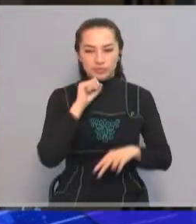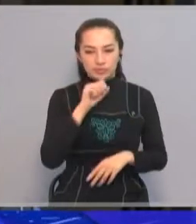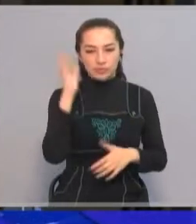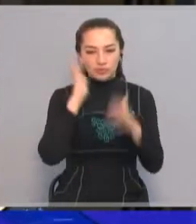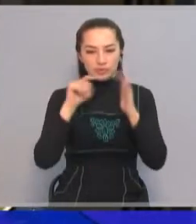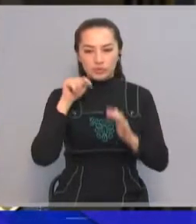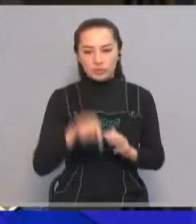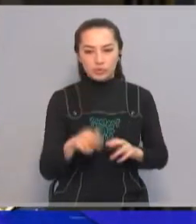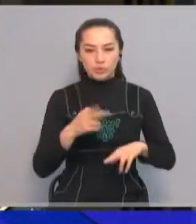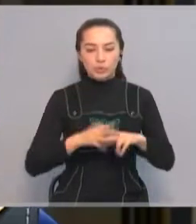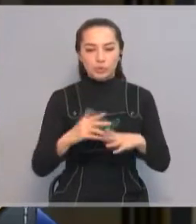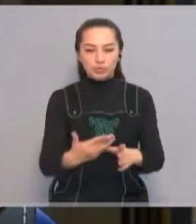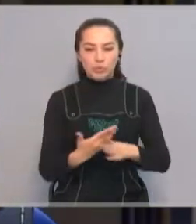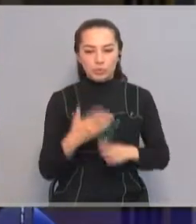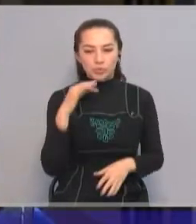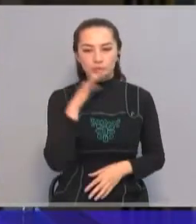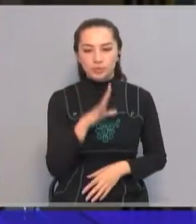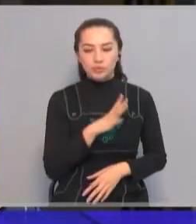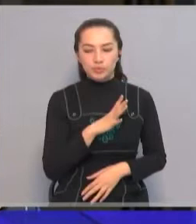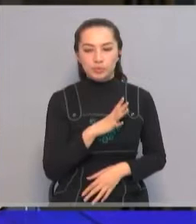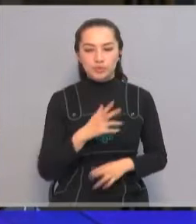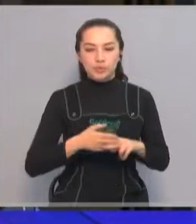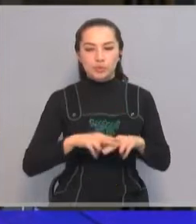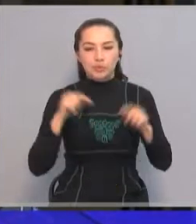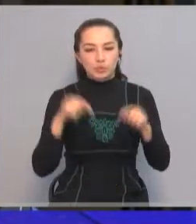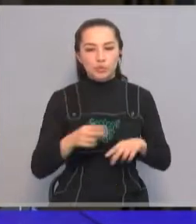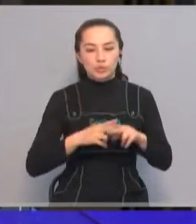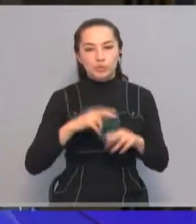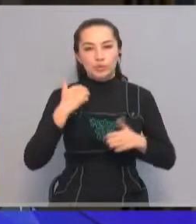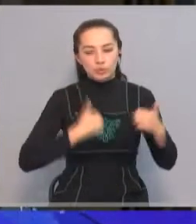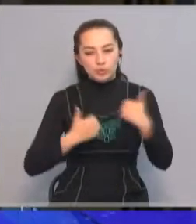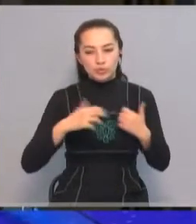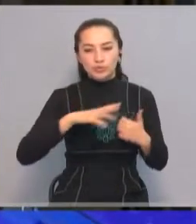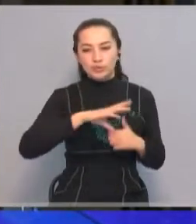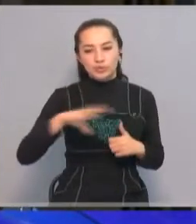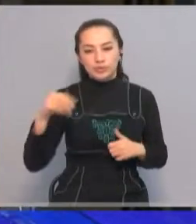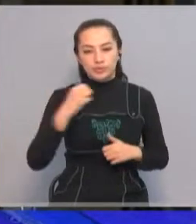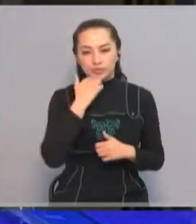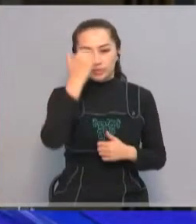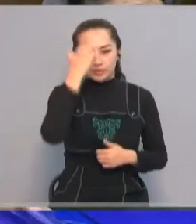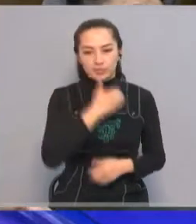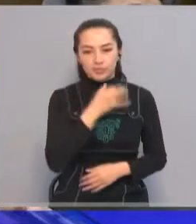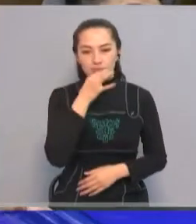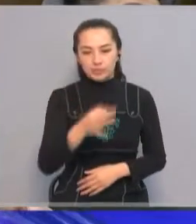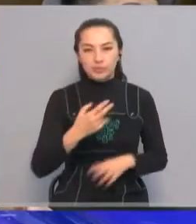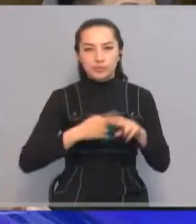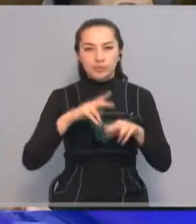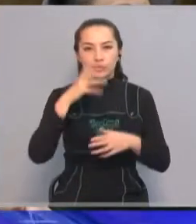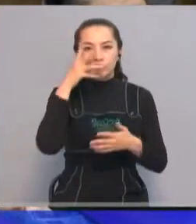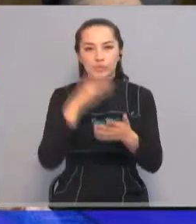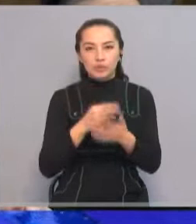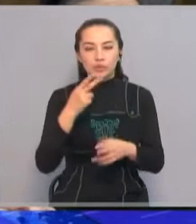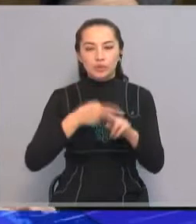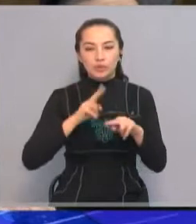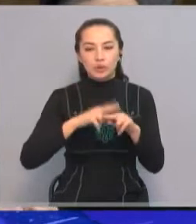себепшісі осы университет деп білемін. Осы жердегі апайларыма, ұстаздарыма тек қана алғыс айтамын. Өзінің түлеп